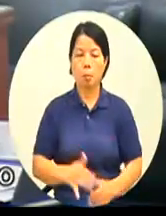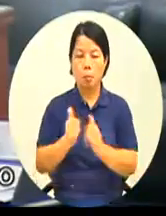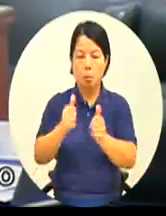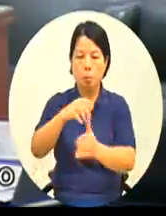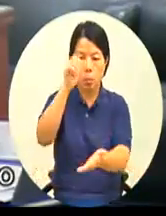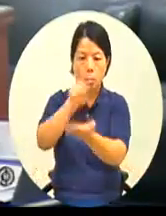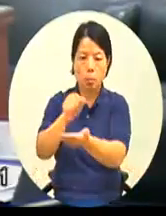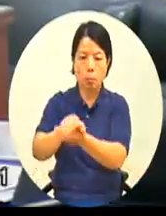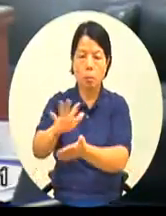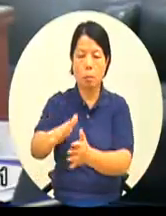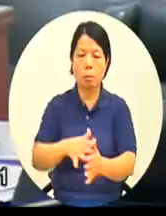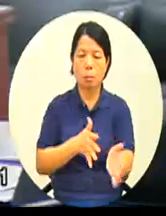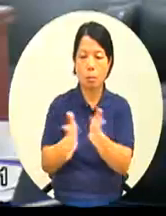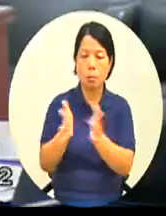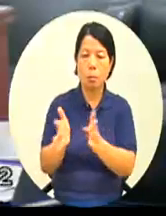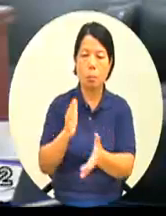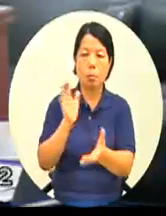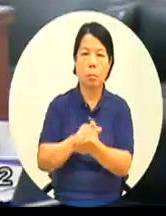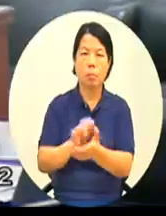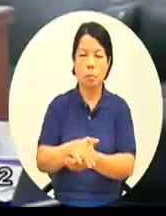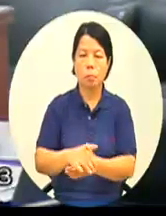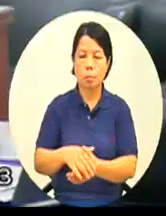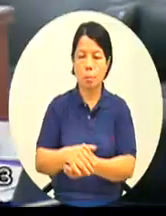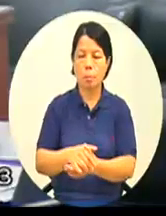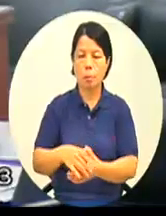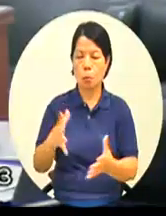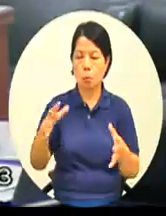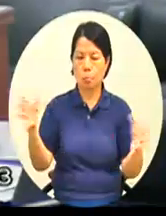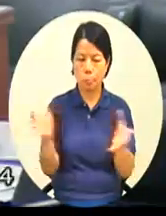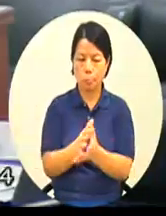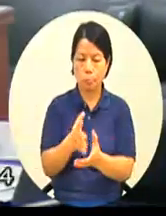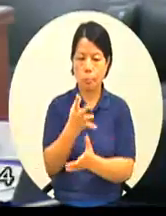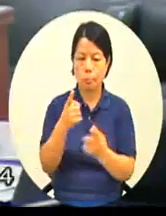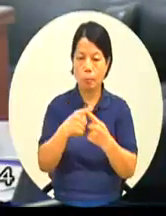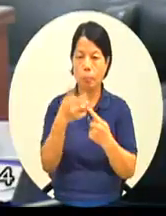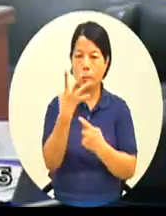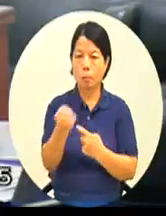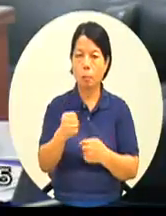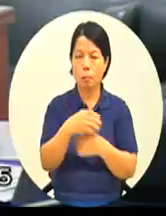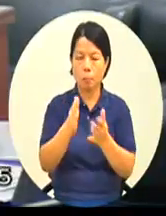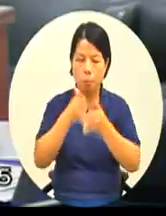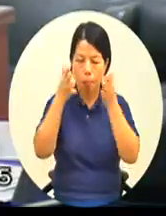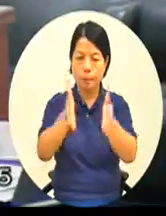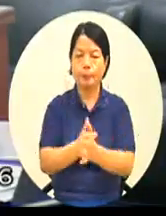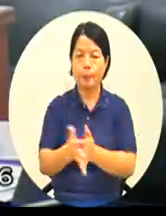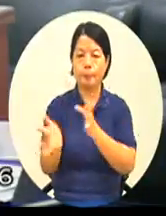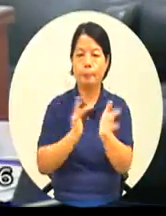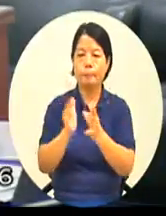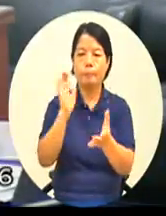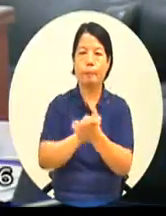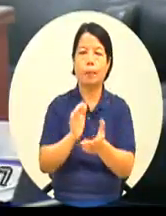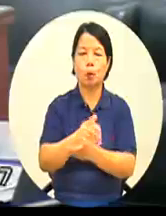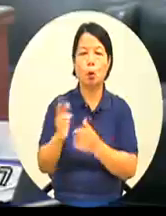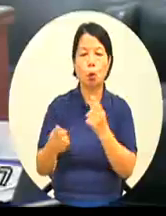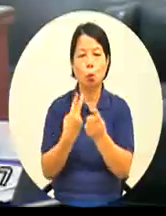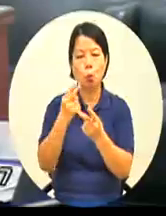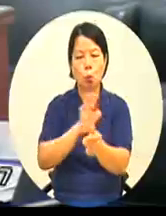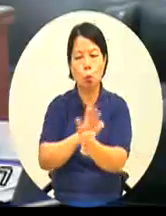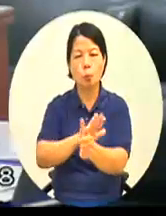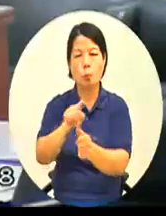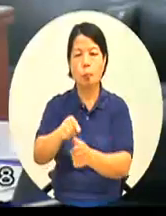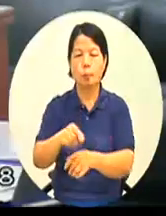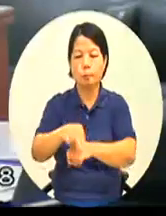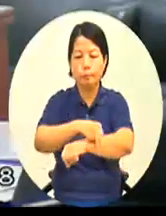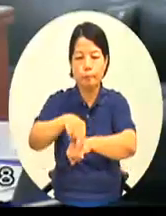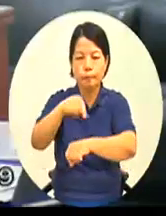来的这些街友，总共有多少人？那我们针对街友的部分有什么样服务的计划？那这